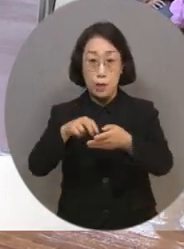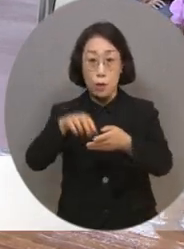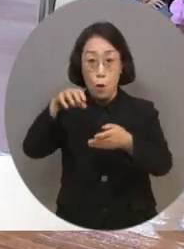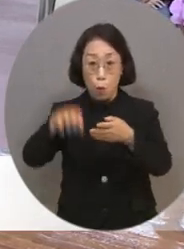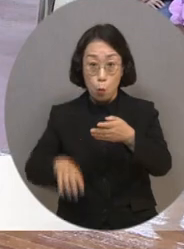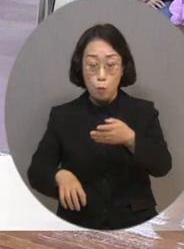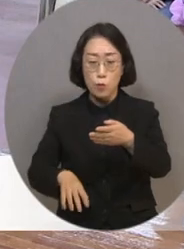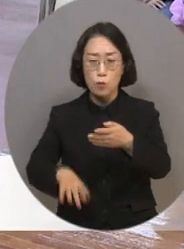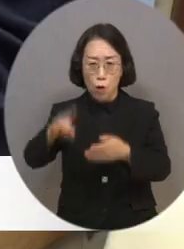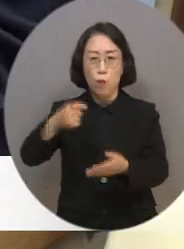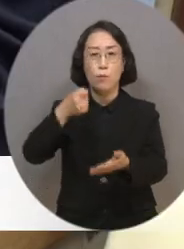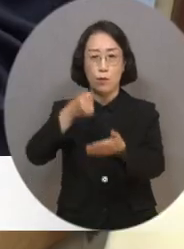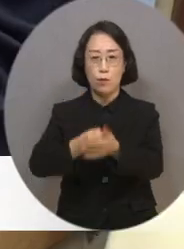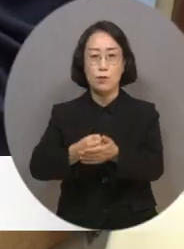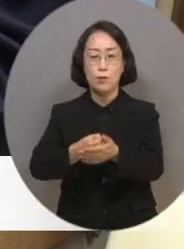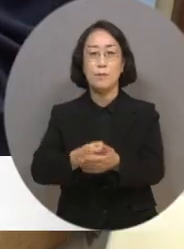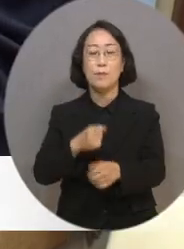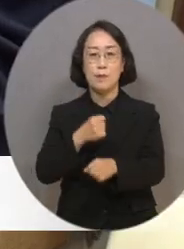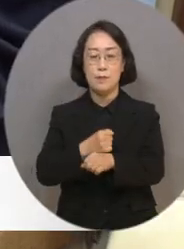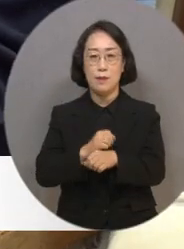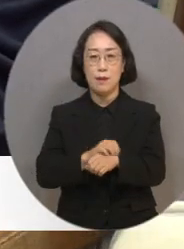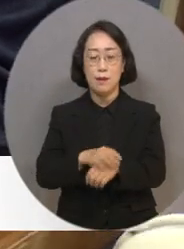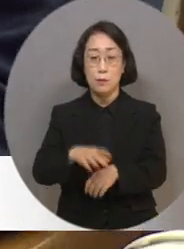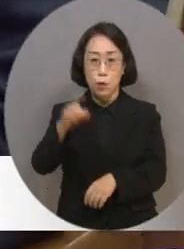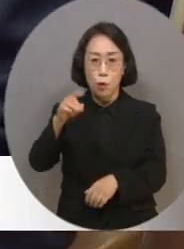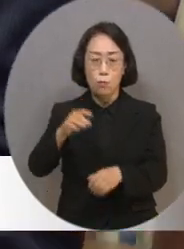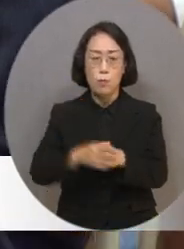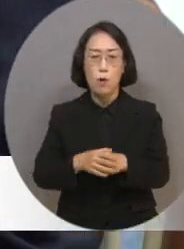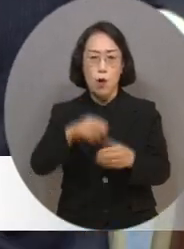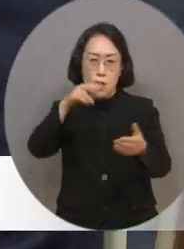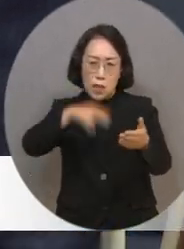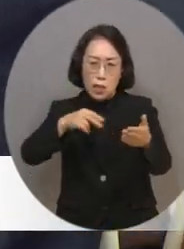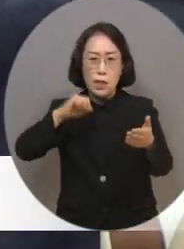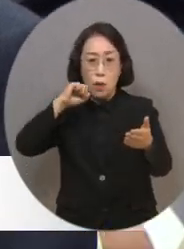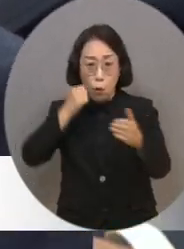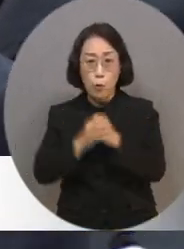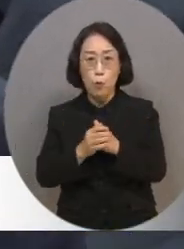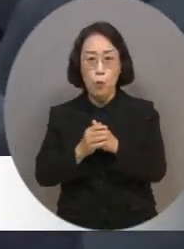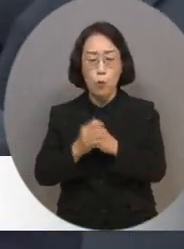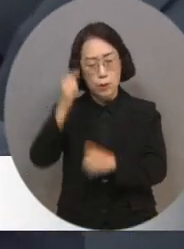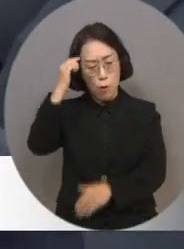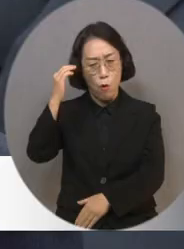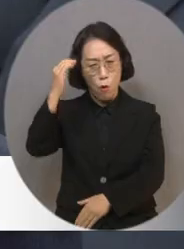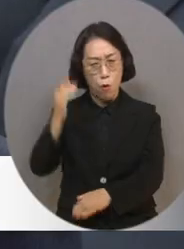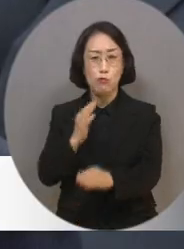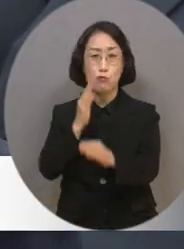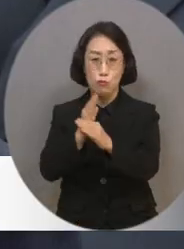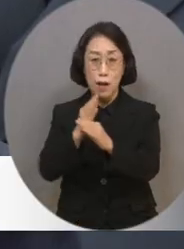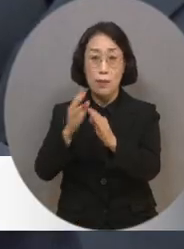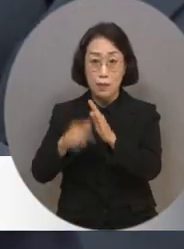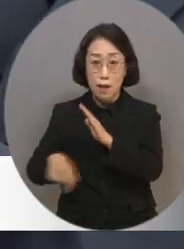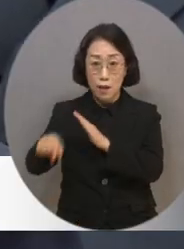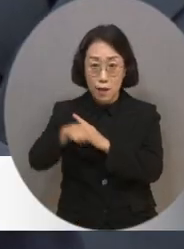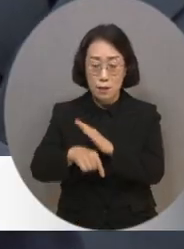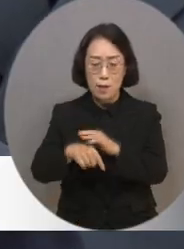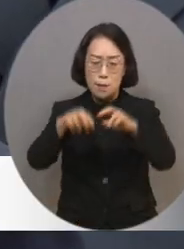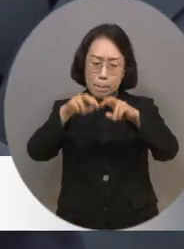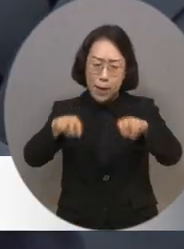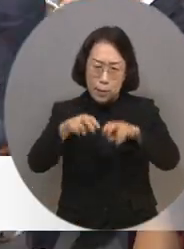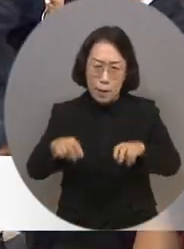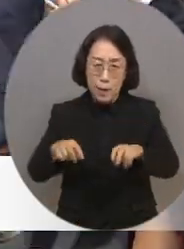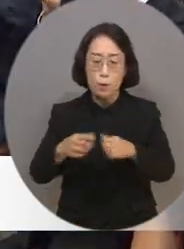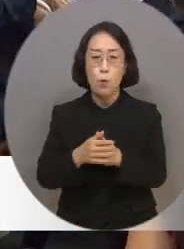1호로 결제했습니다 독과 경계선 지능 등이 의심되는 학생에 대해 생